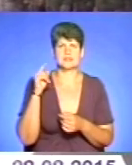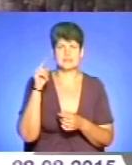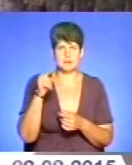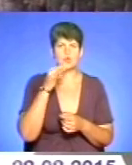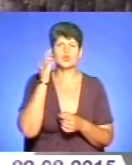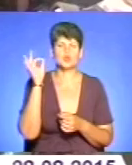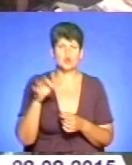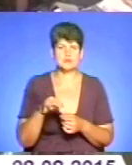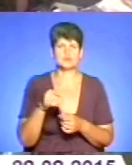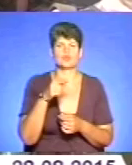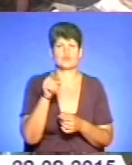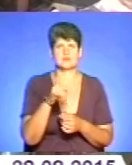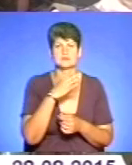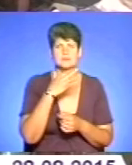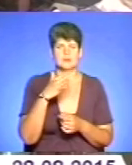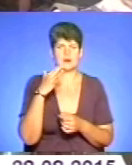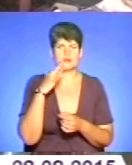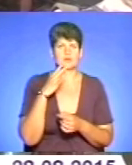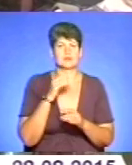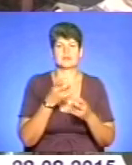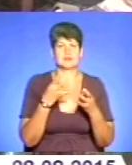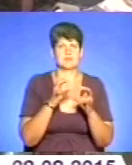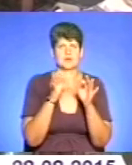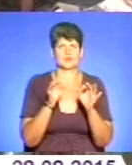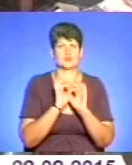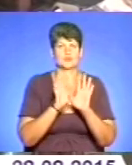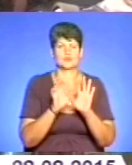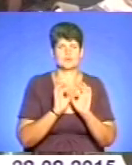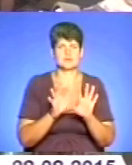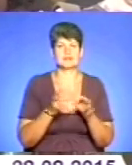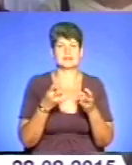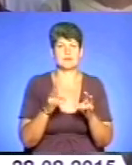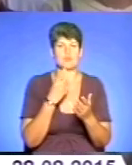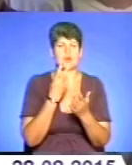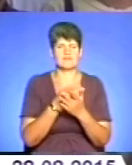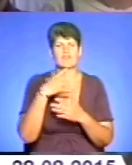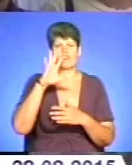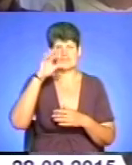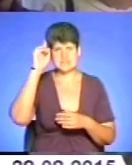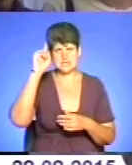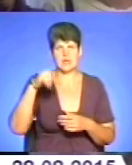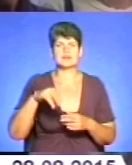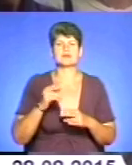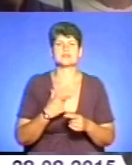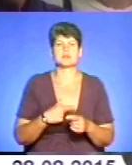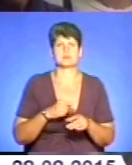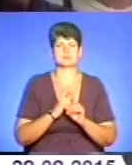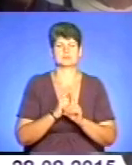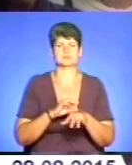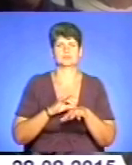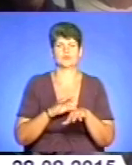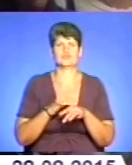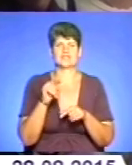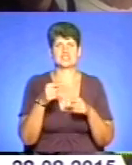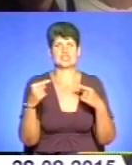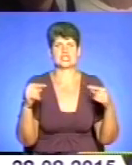досвіду вам не треба нікому нічого розказувати, показувати. Ви вже все знаєте, як себе вести і в тих чи